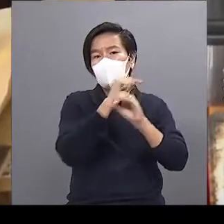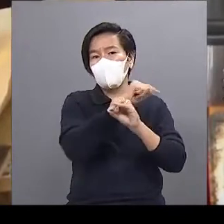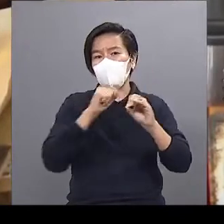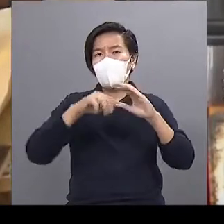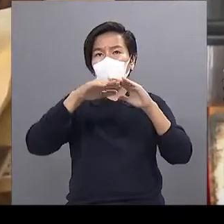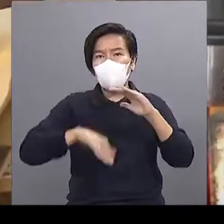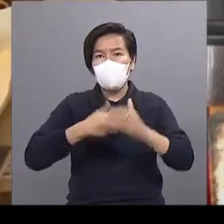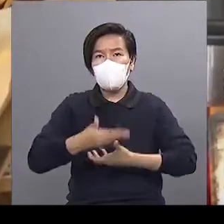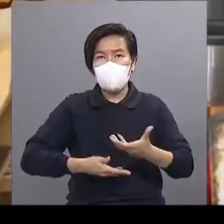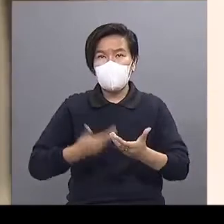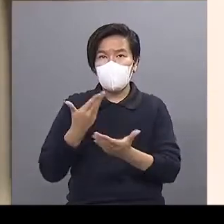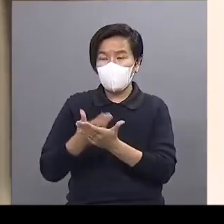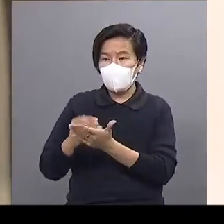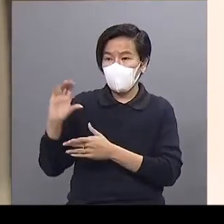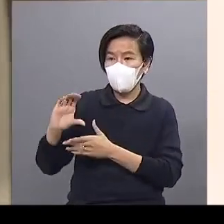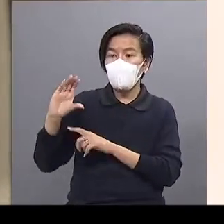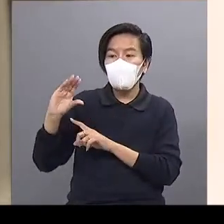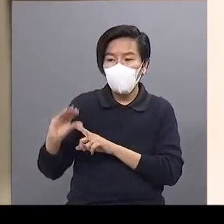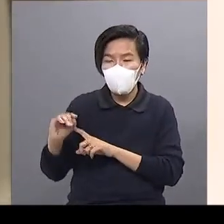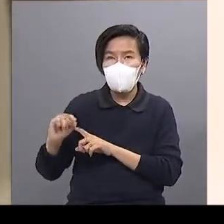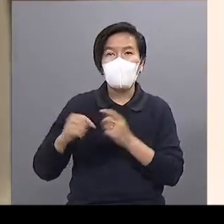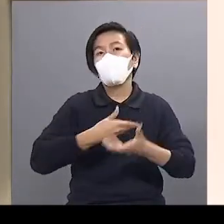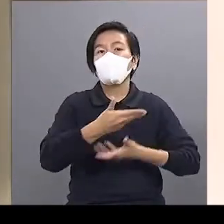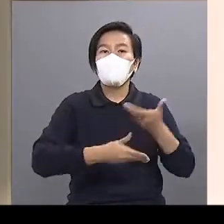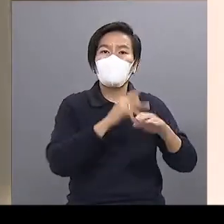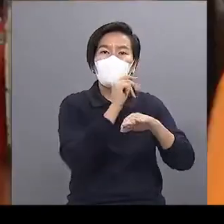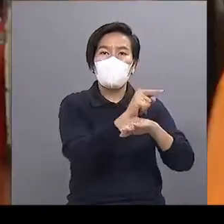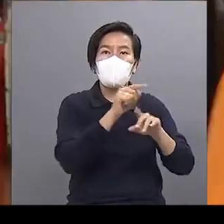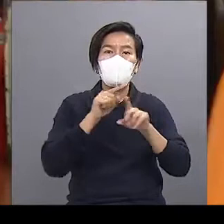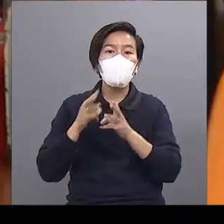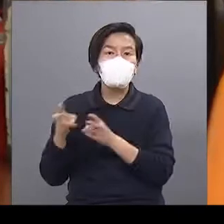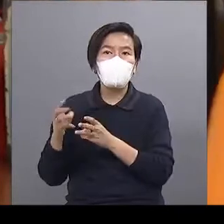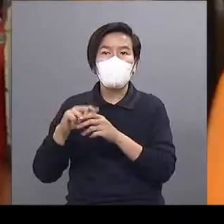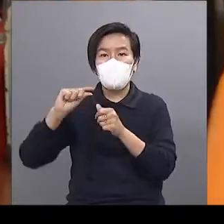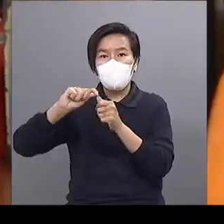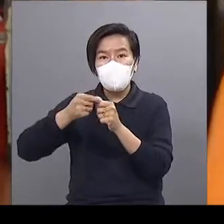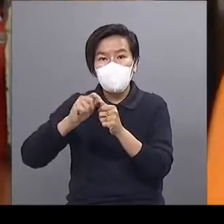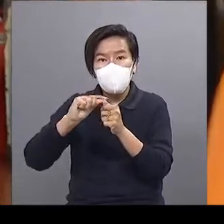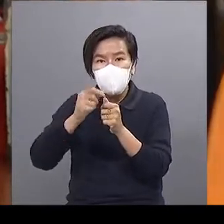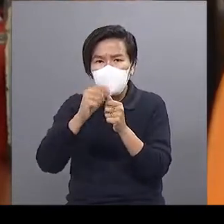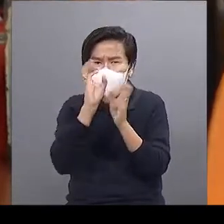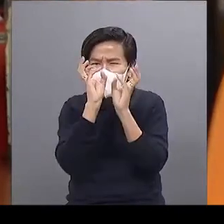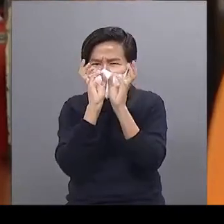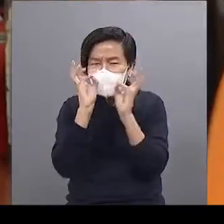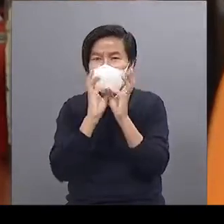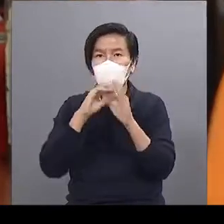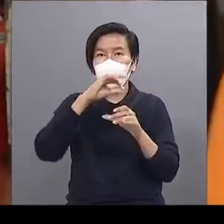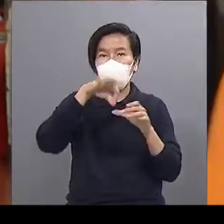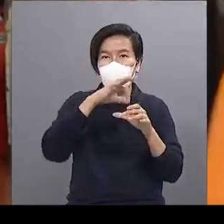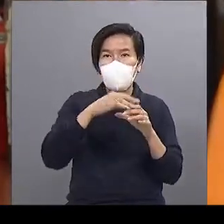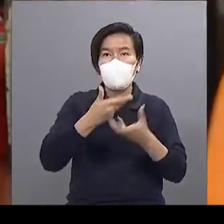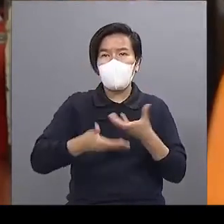ทุนวัตถุดิบและการขายออนไลน์ทั้งเมล็ดกาแฟและสินค้าอื่นๆแต่ก็ยังไม่สามารถเพิ่มยอดขายได้